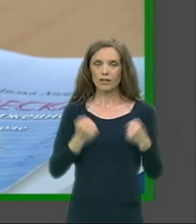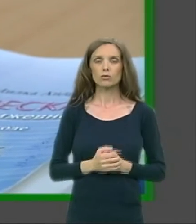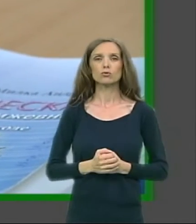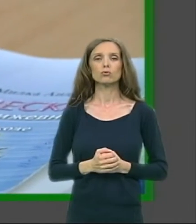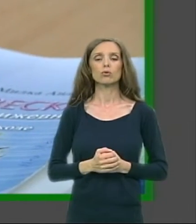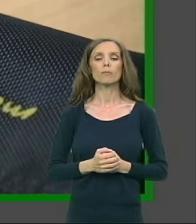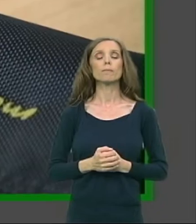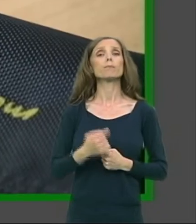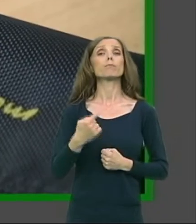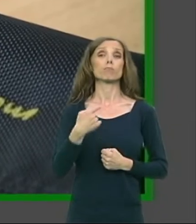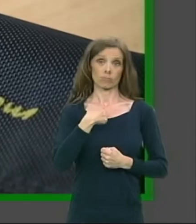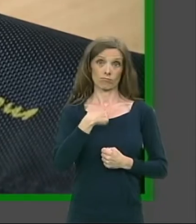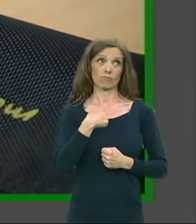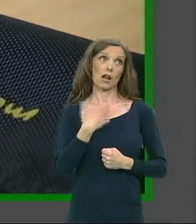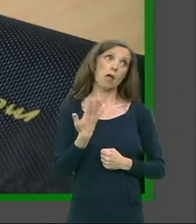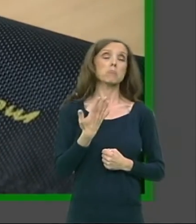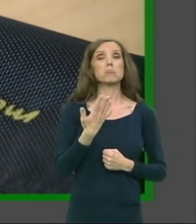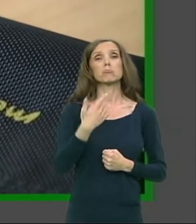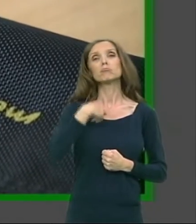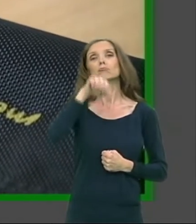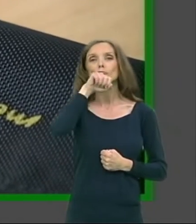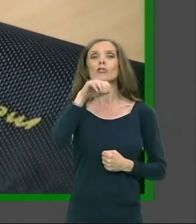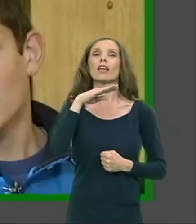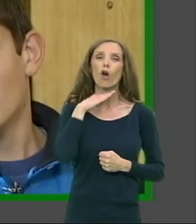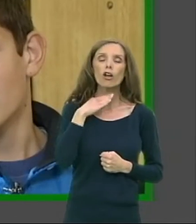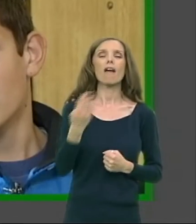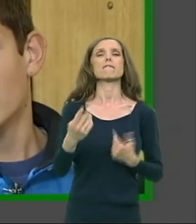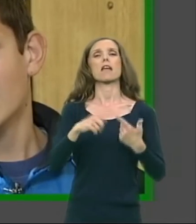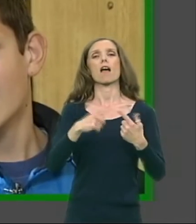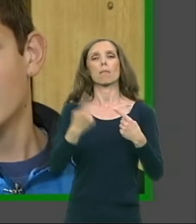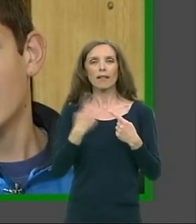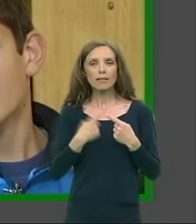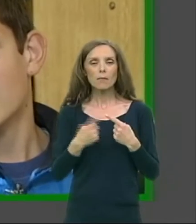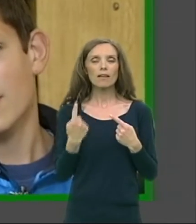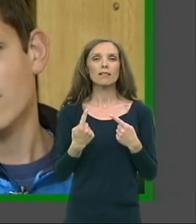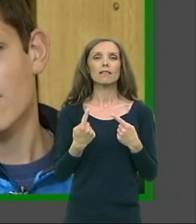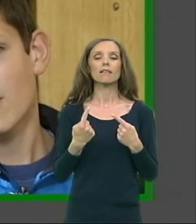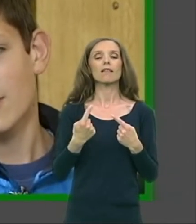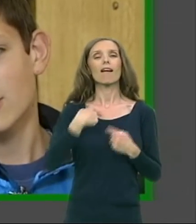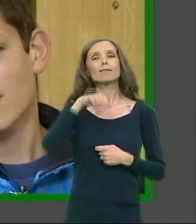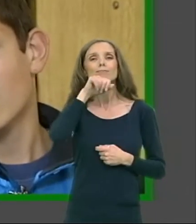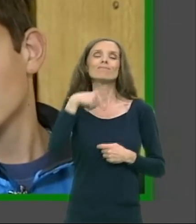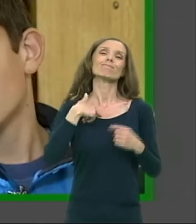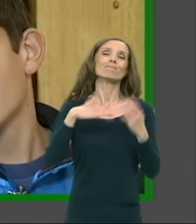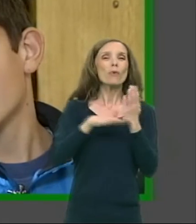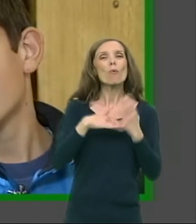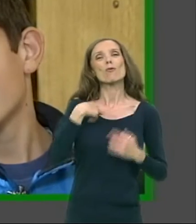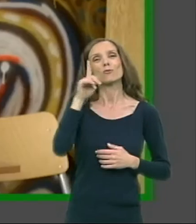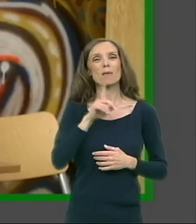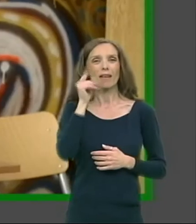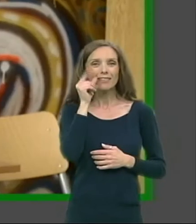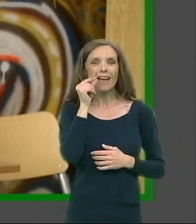Volim geografiju, matematiku, volim da pomažem roditeljima. Najviše im pomažem oko